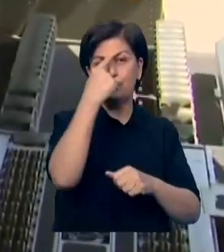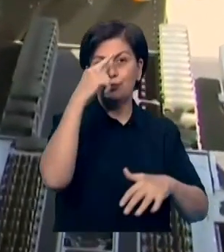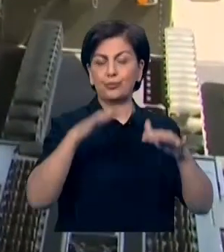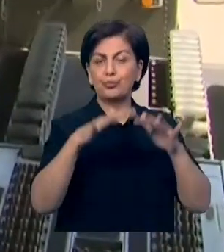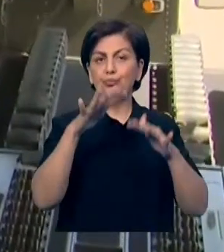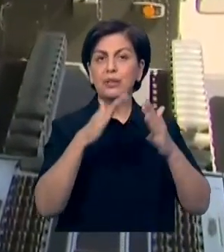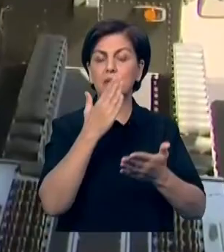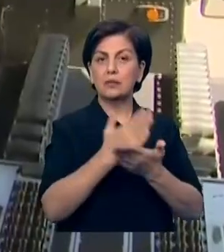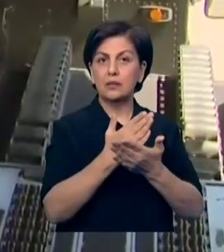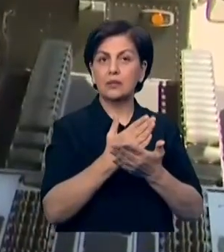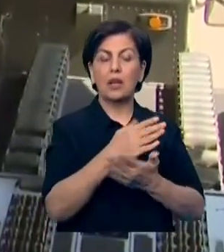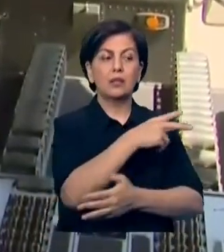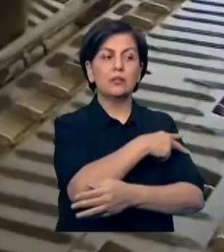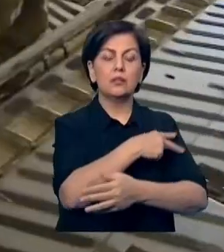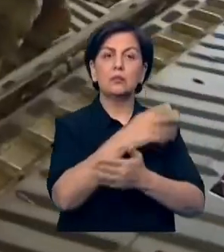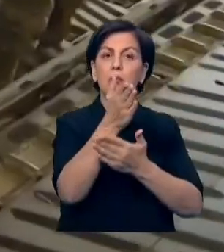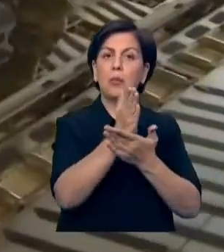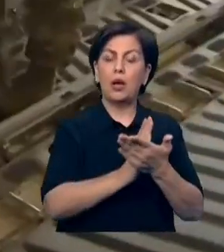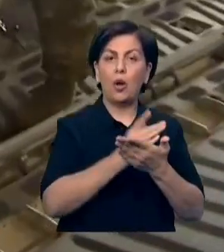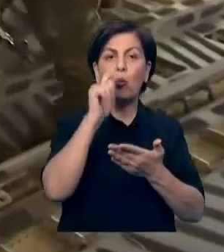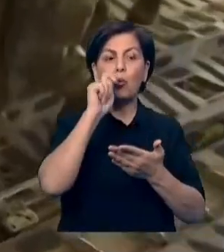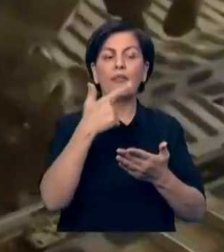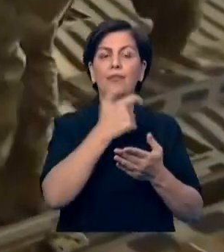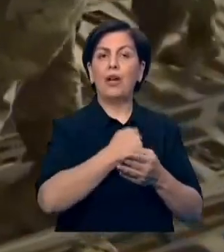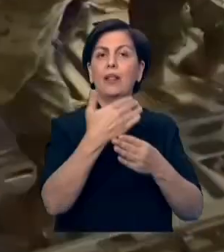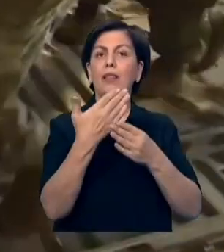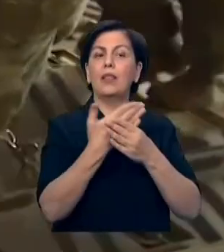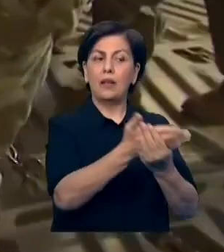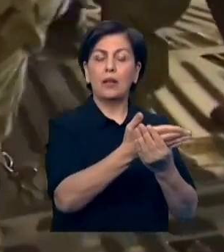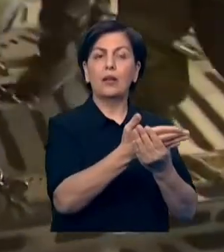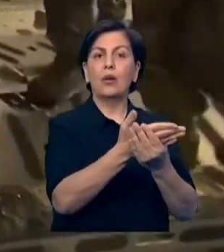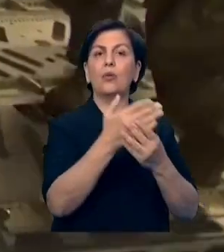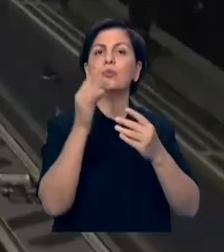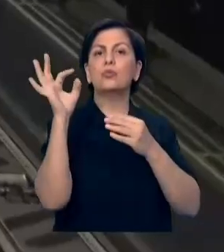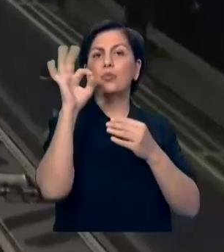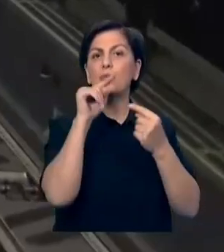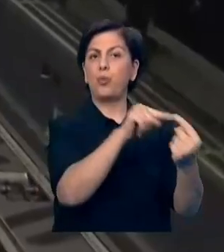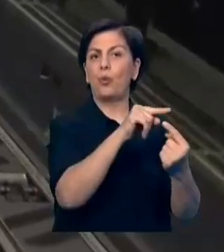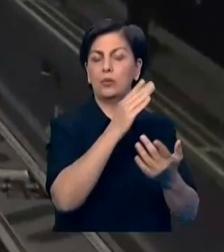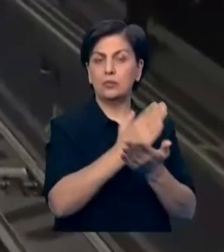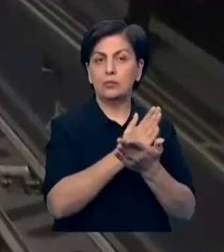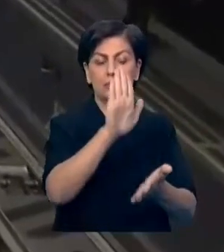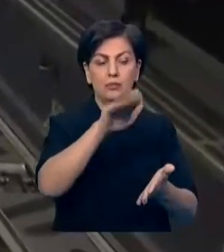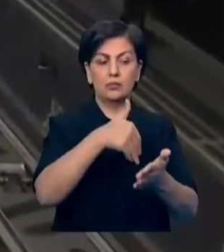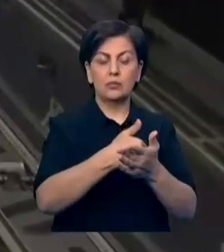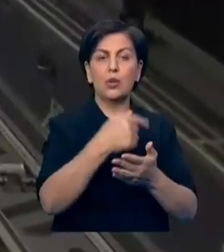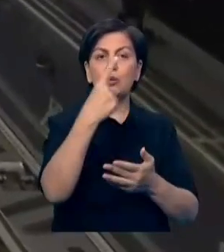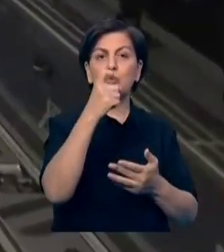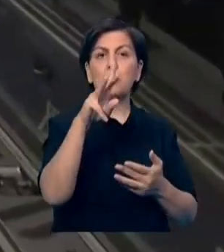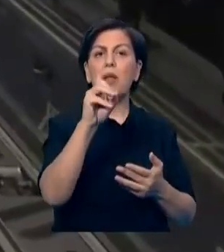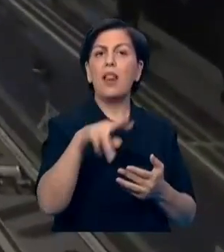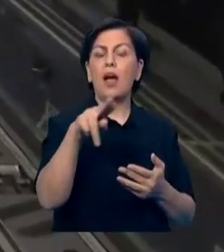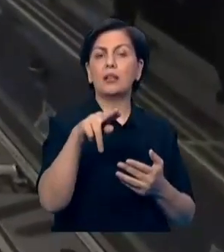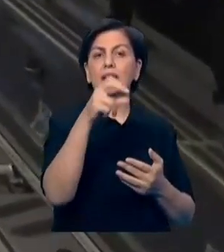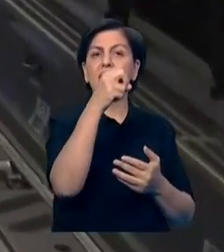tərəddüdlər var. Üzv ölkələrin bəziləri Ukraynaya hərbi yardım göstərilməsinə qarşı çıxıb. İndiyədək rəsmi Kiyevə 100 milyard avroya yaxın